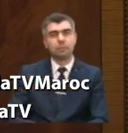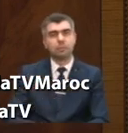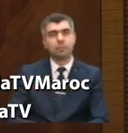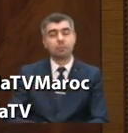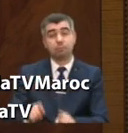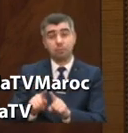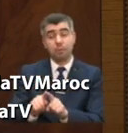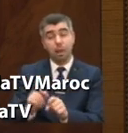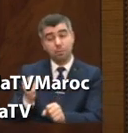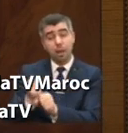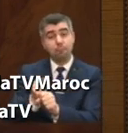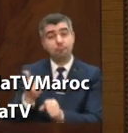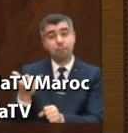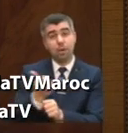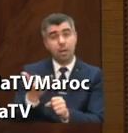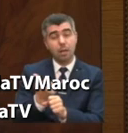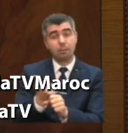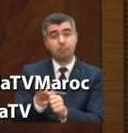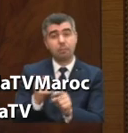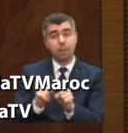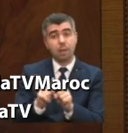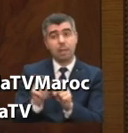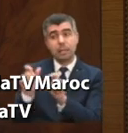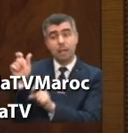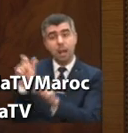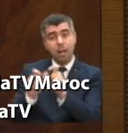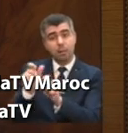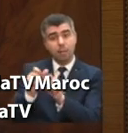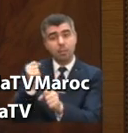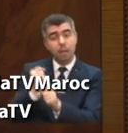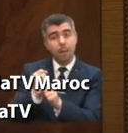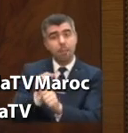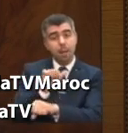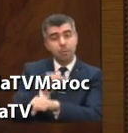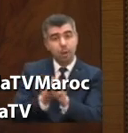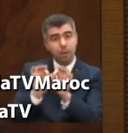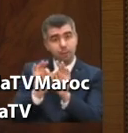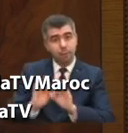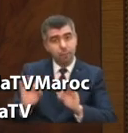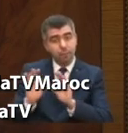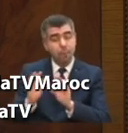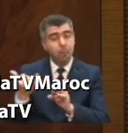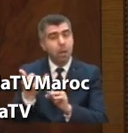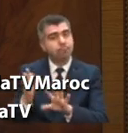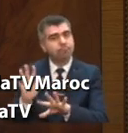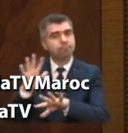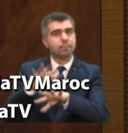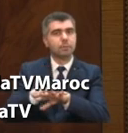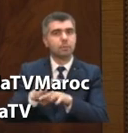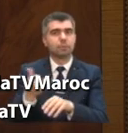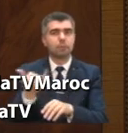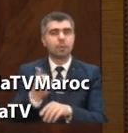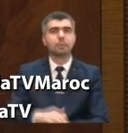العمل على إدماج القطاع الغير مهيكل في الدورة الاقتصادية، ولا بد كذلك من الأخذ